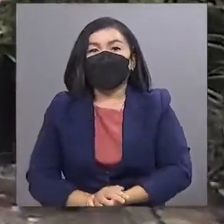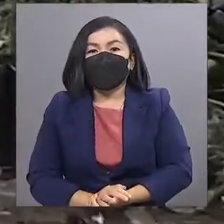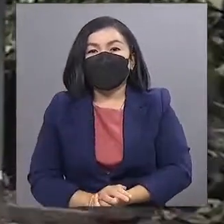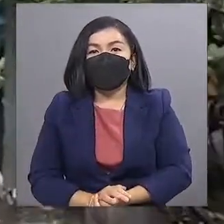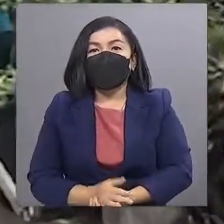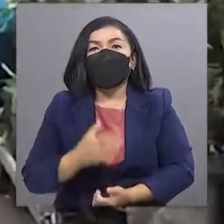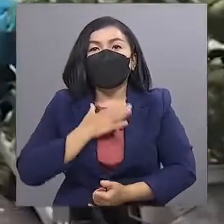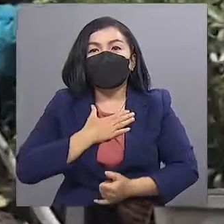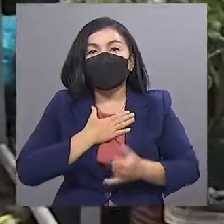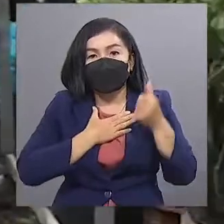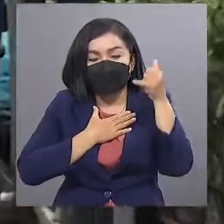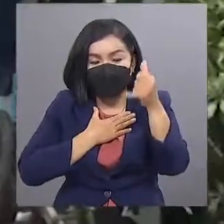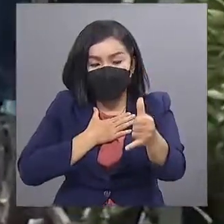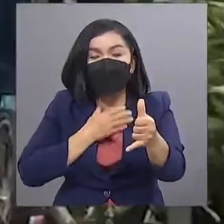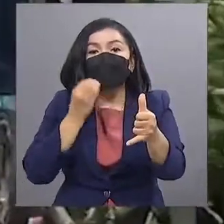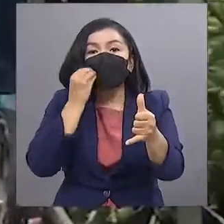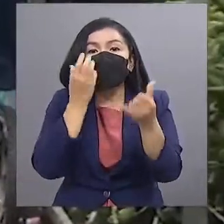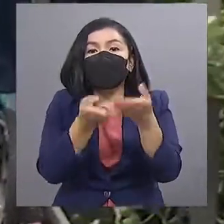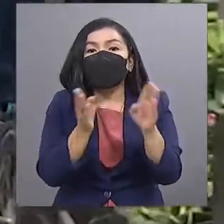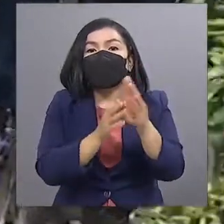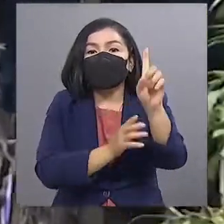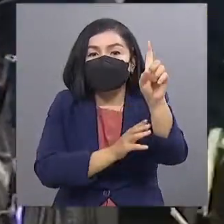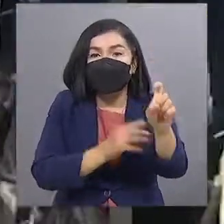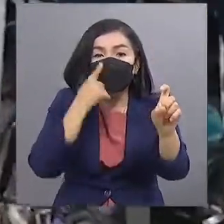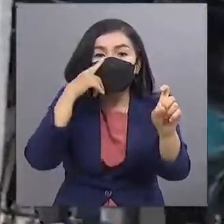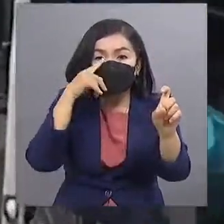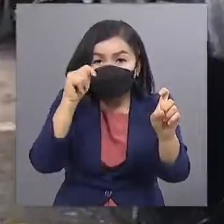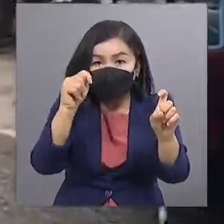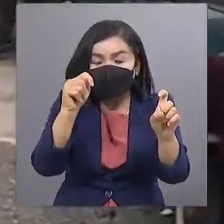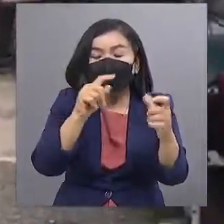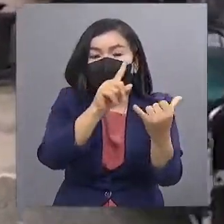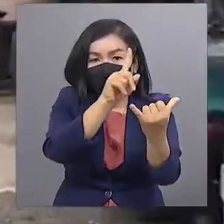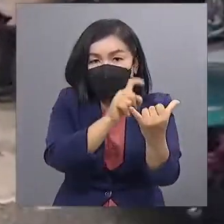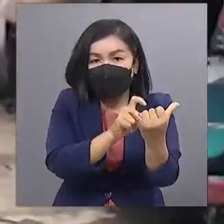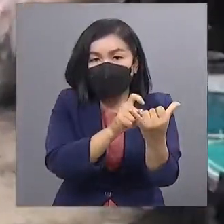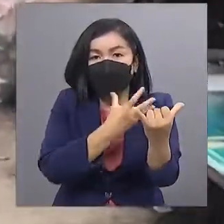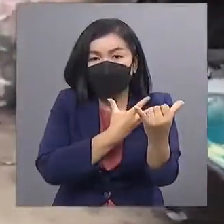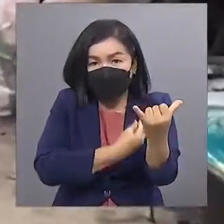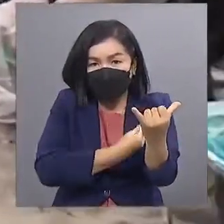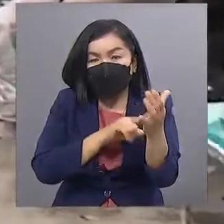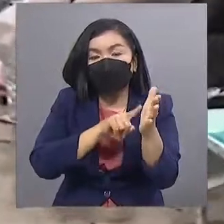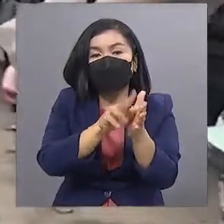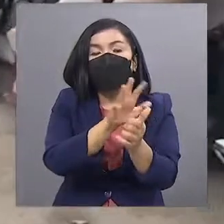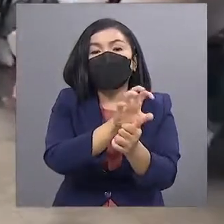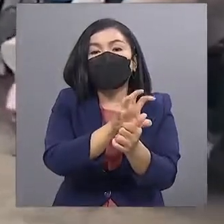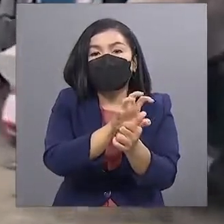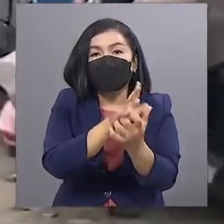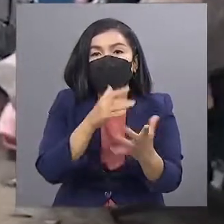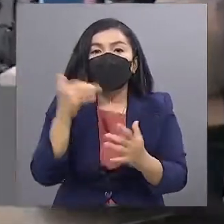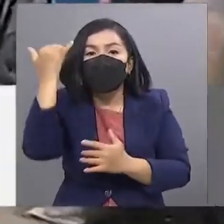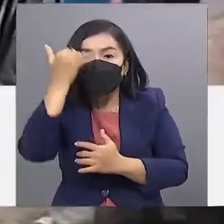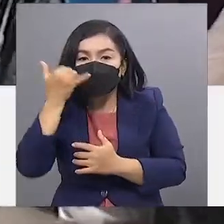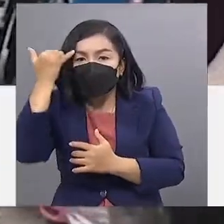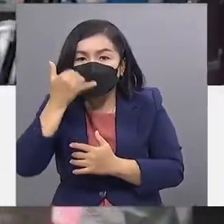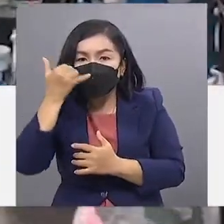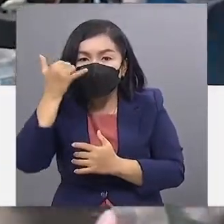ที่เสียชีวิตนะครับคุณตานะครับ ได้เสยชีวตลงโวิดตอนนี้จะพอดีคุยายเมื่คื